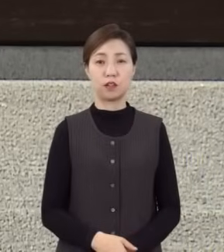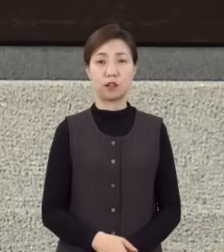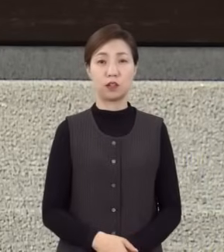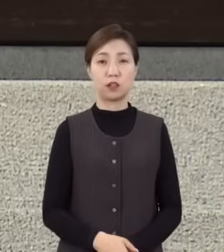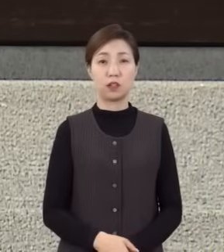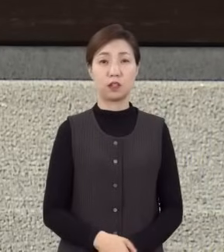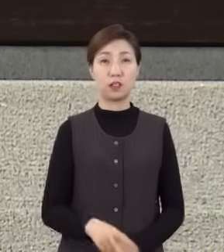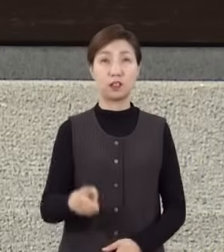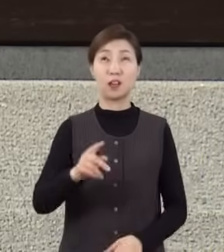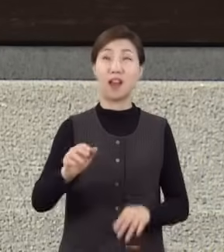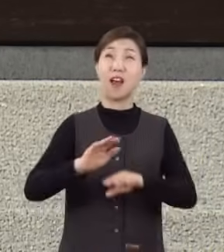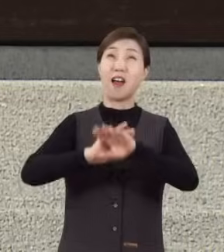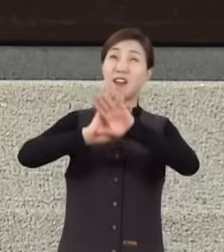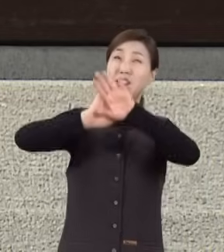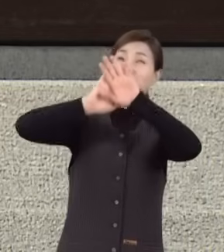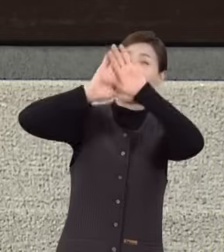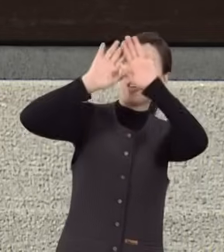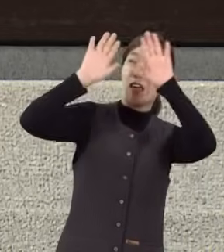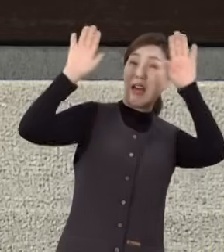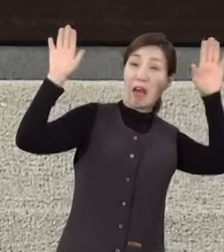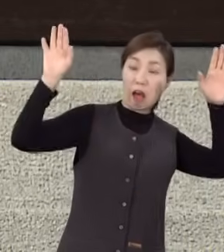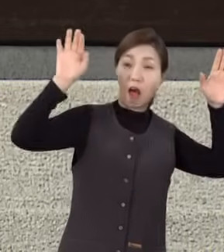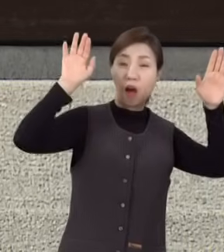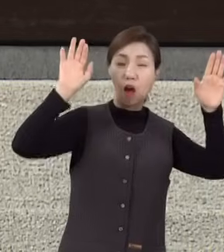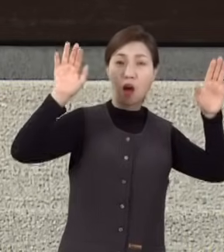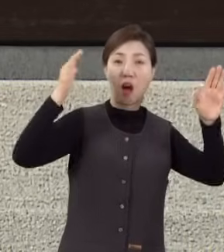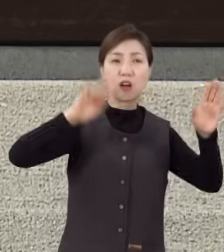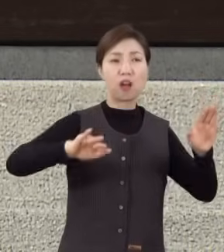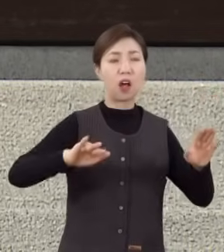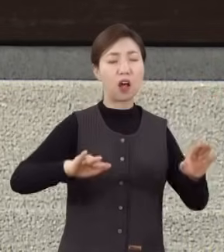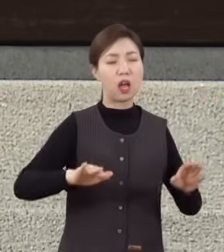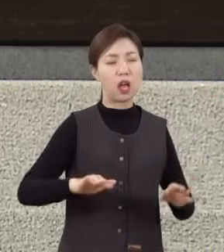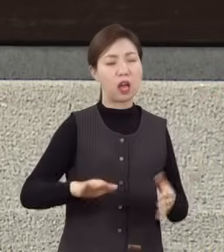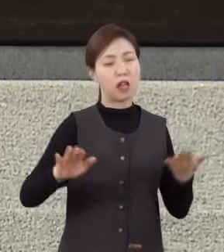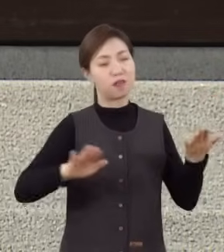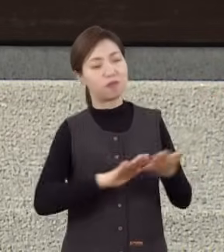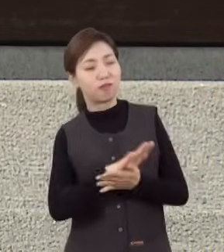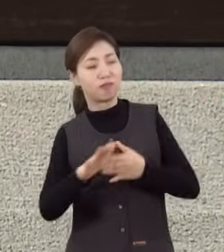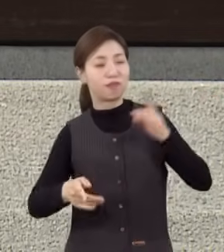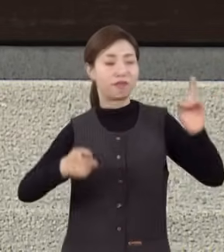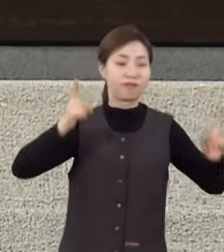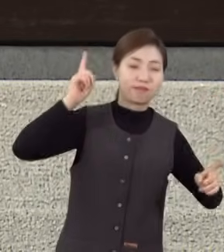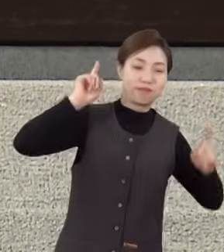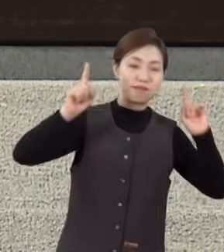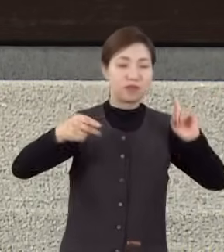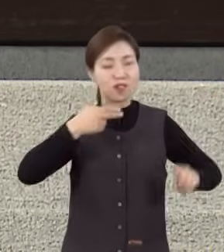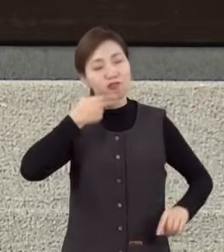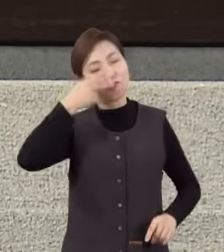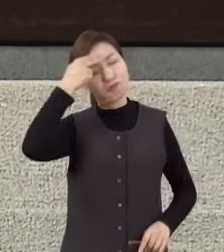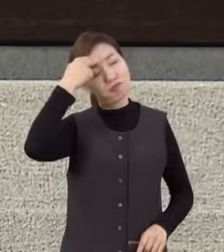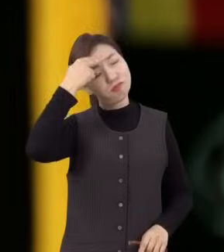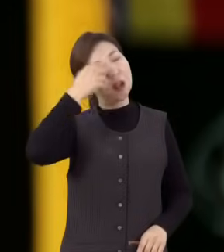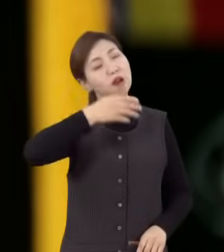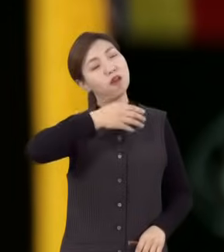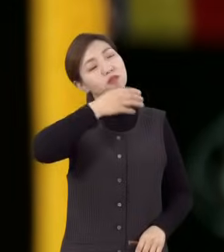벌써부터 그냥 해가 중천에 떠있는 낮인데도 벌써부터 저렇게 놀고 있나